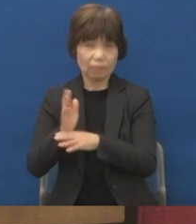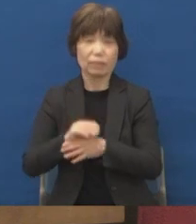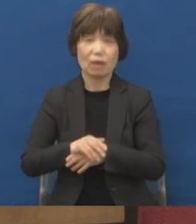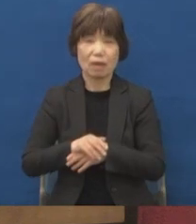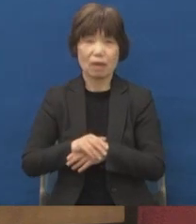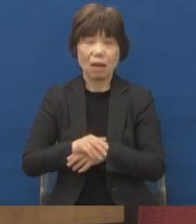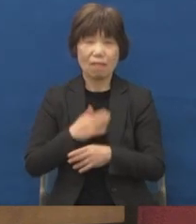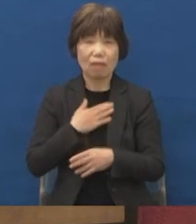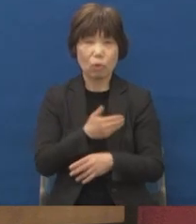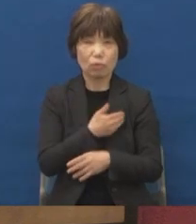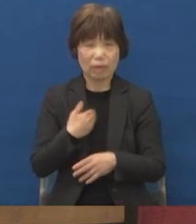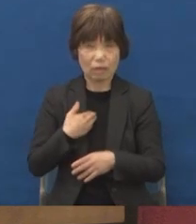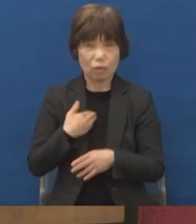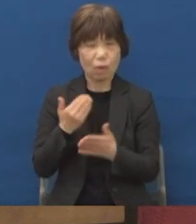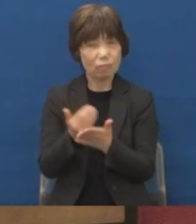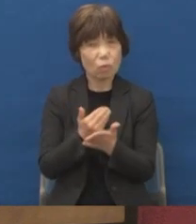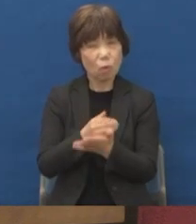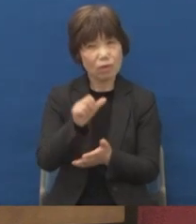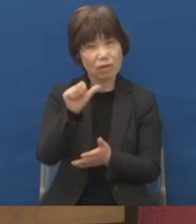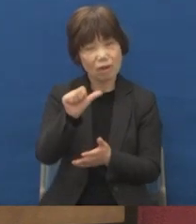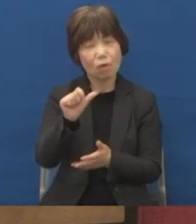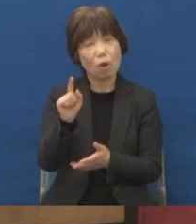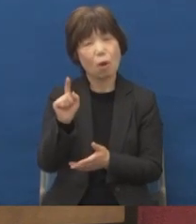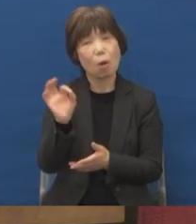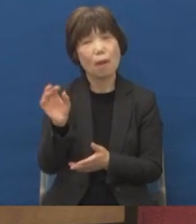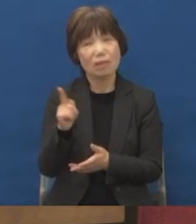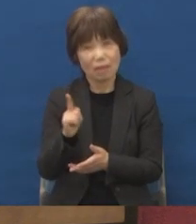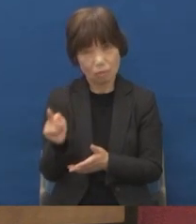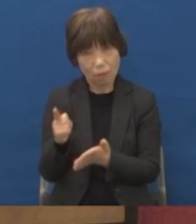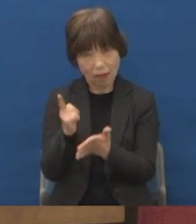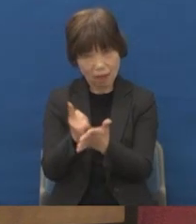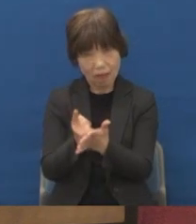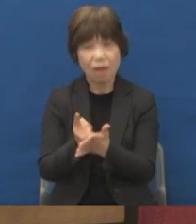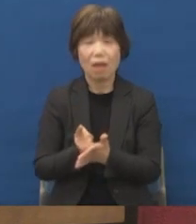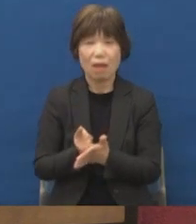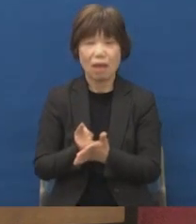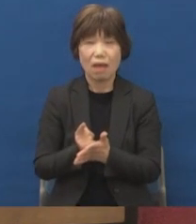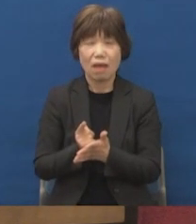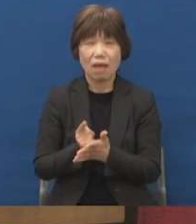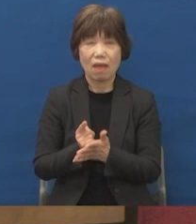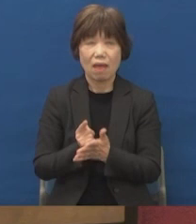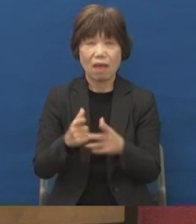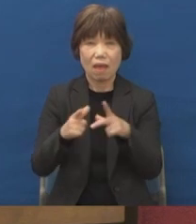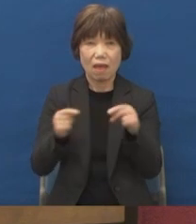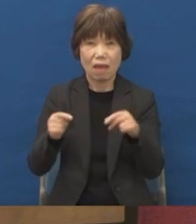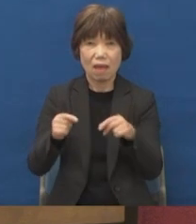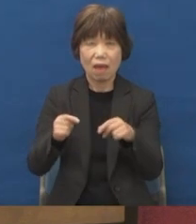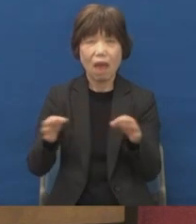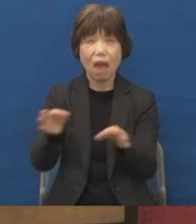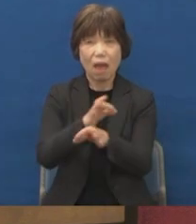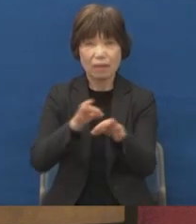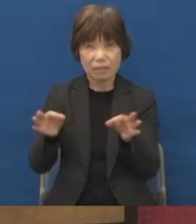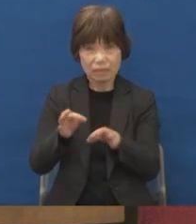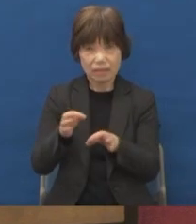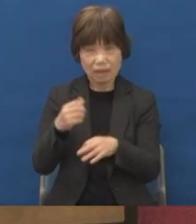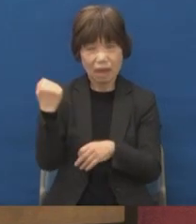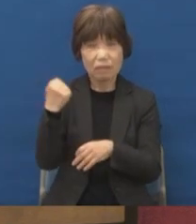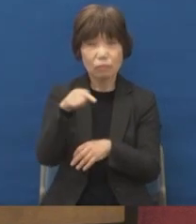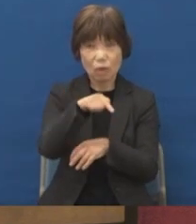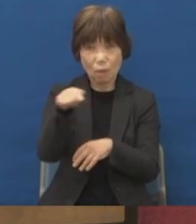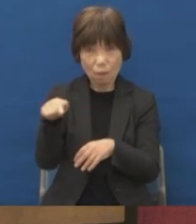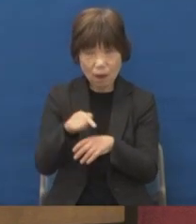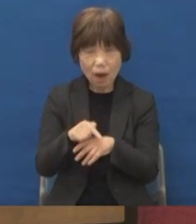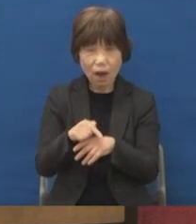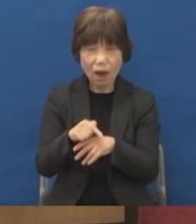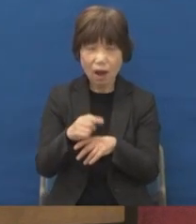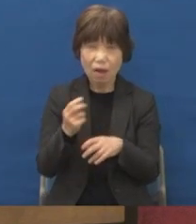ずか 5% でした。日経調査は、国会での参考人招致や証人喚問が